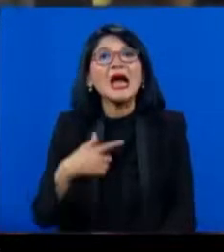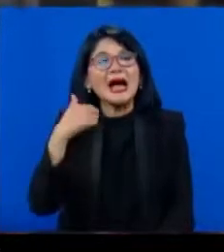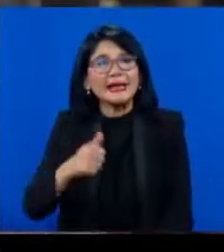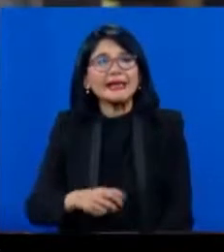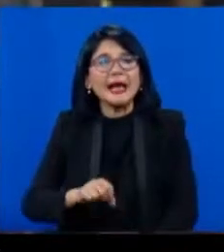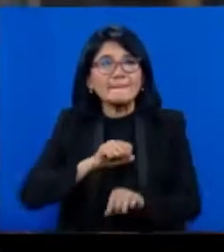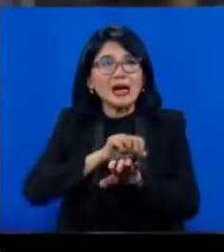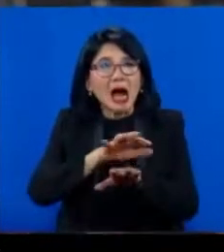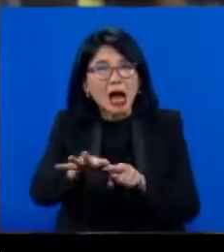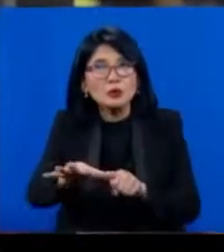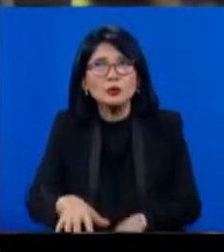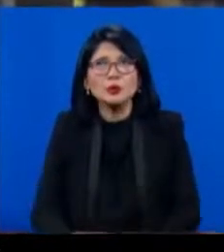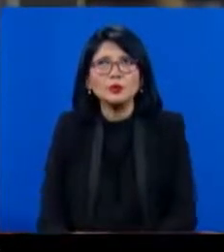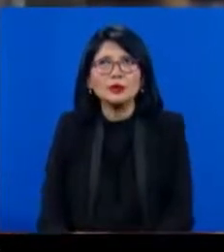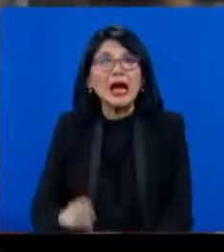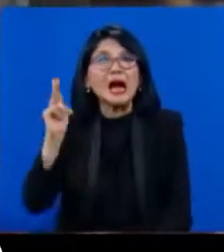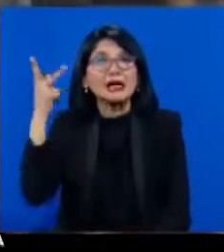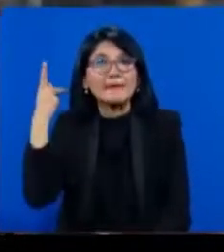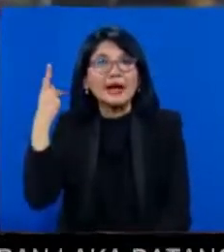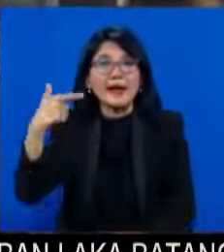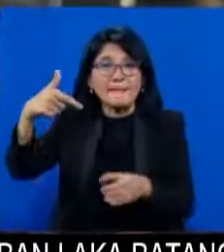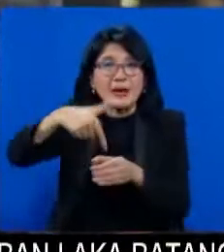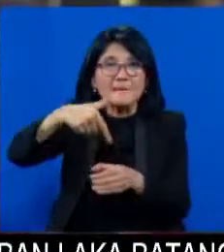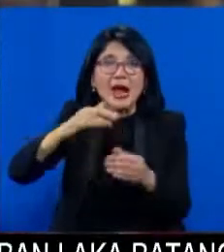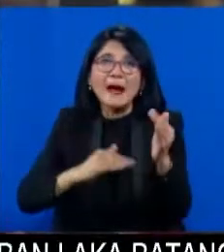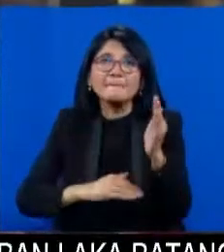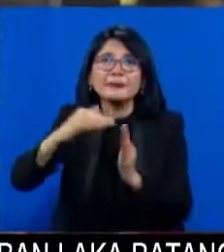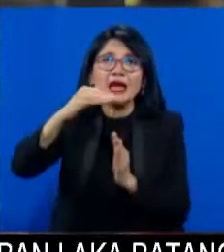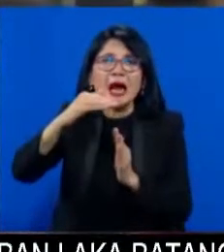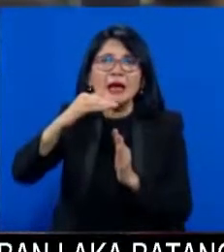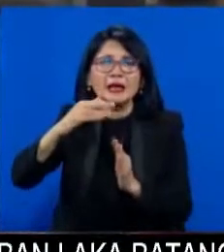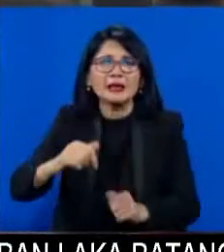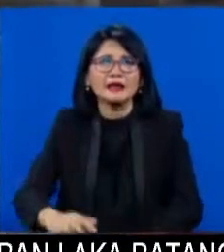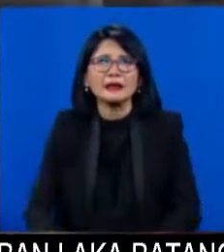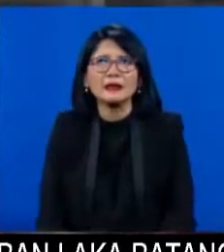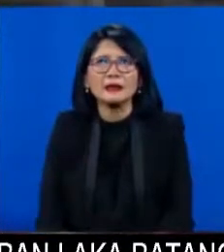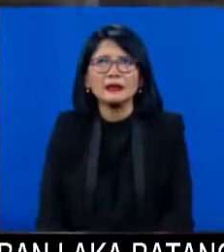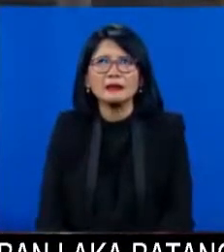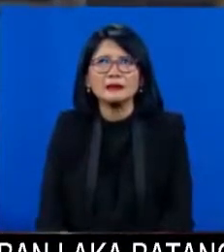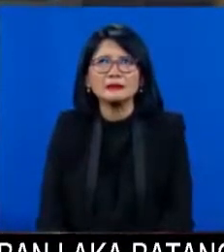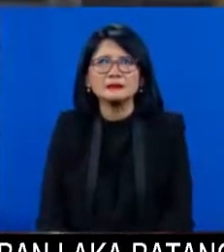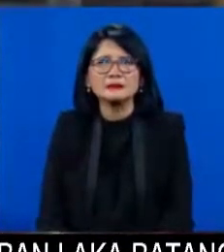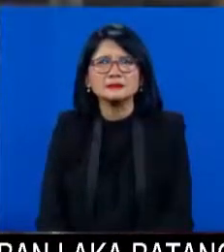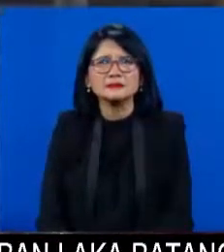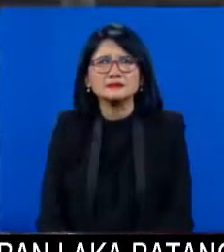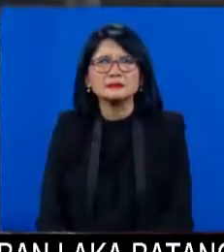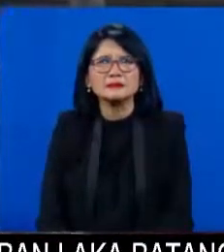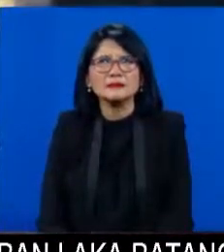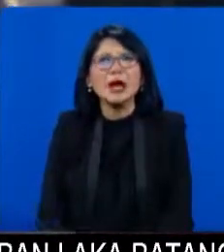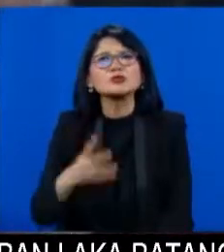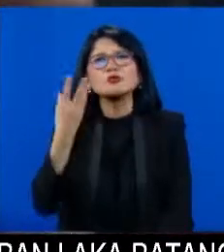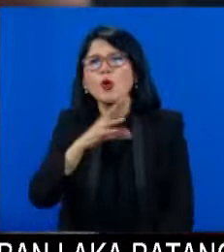agak mending, tak? Pas kemarin kenaikan BBM langsung masuk pada tinggi-tinggi lagi. Ya mungkin dari ongkos juga pada